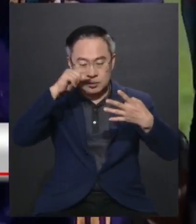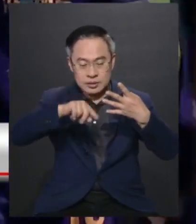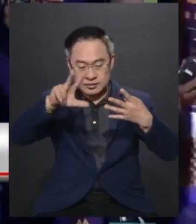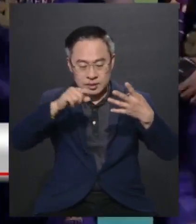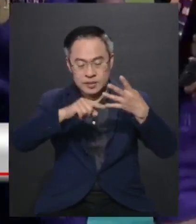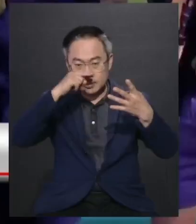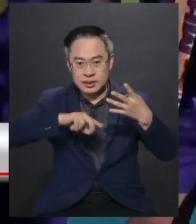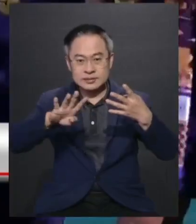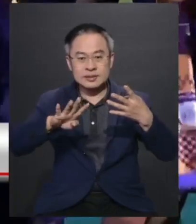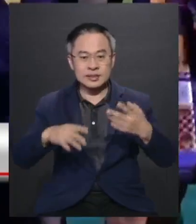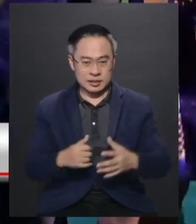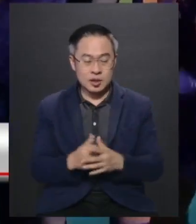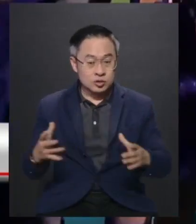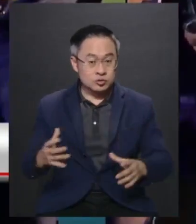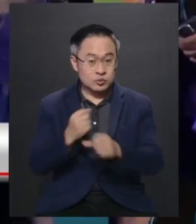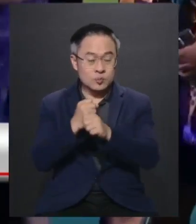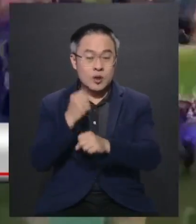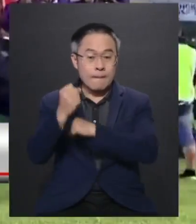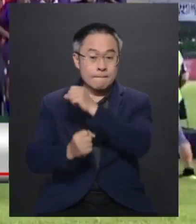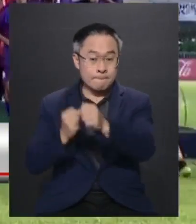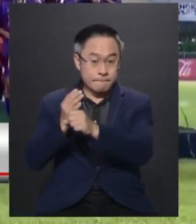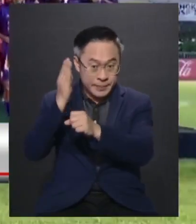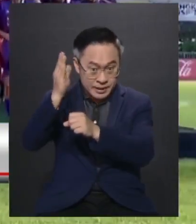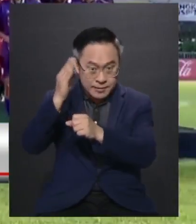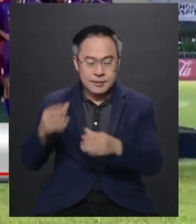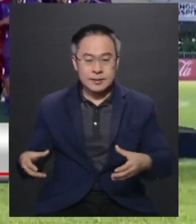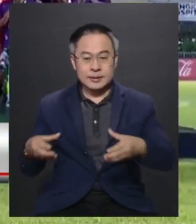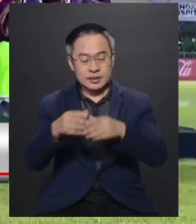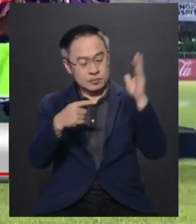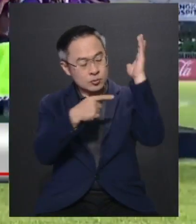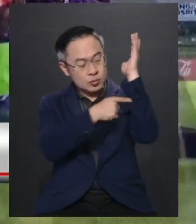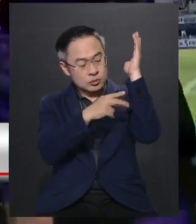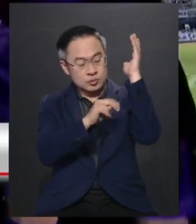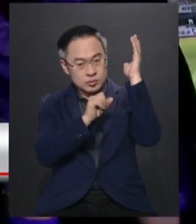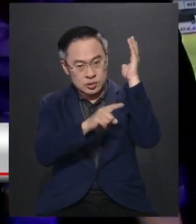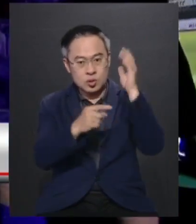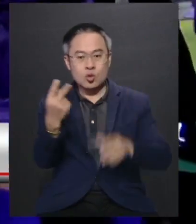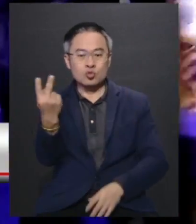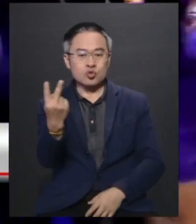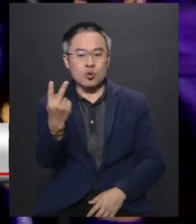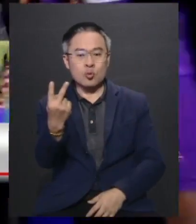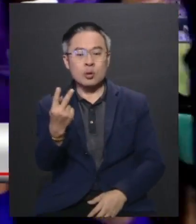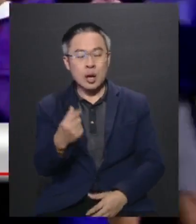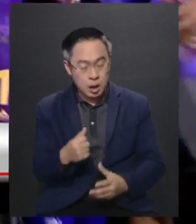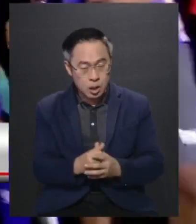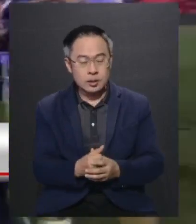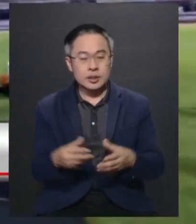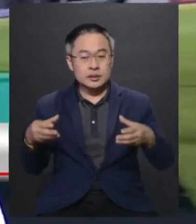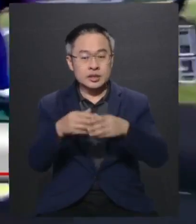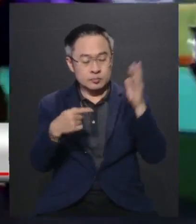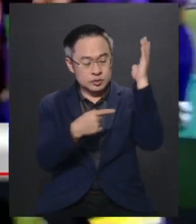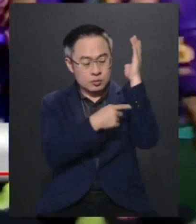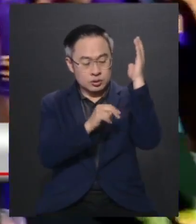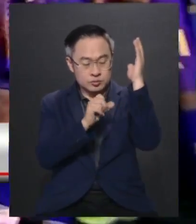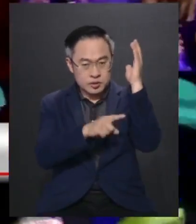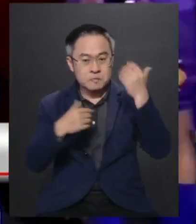ไทยลีก 2นี่จะมีทีมจากนครศรีธรรมราช 2ทีมนะค่ะอืเพราะว่ามีนครศรี 1อยู่แล้วนะและนี่อีก 1นครศรีนะ